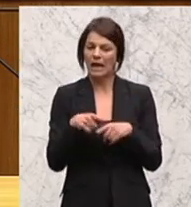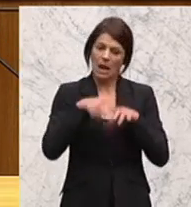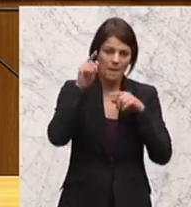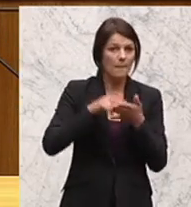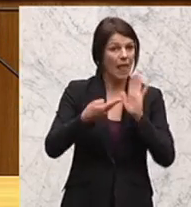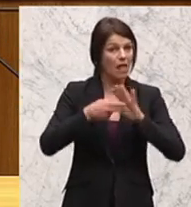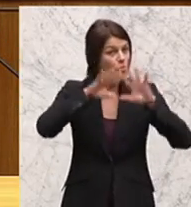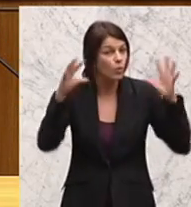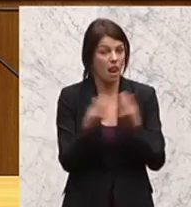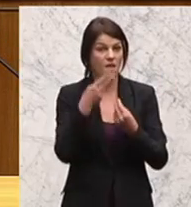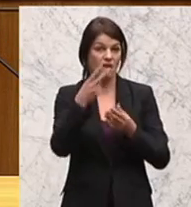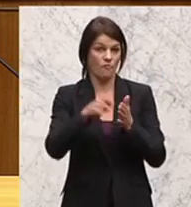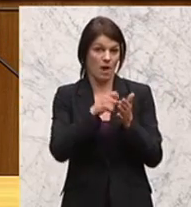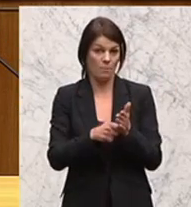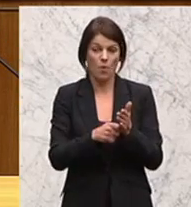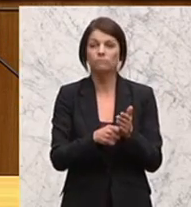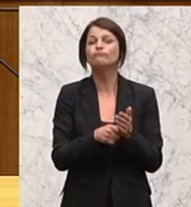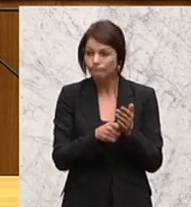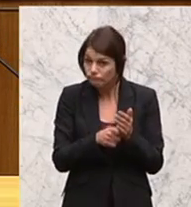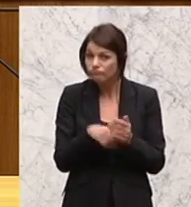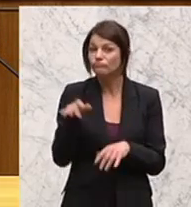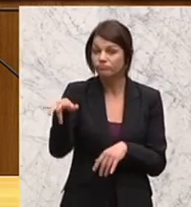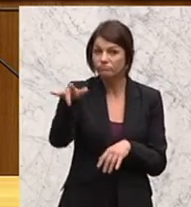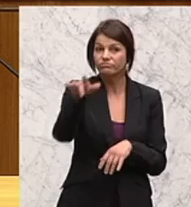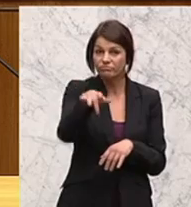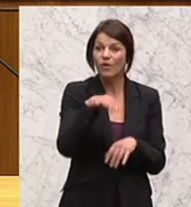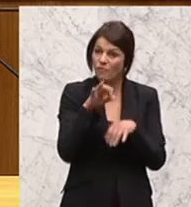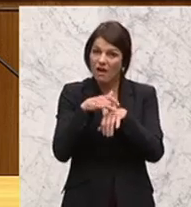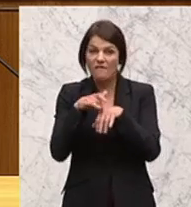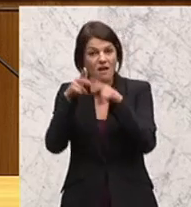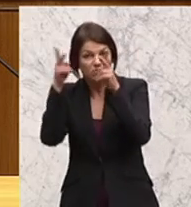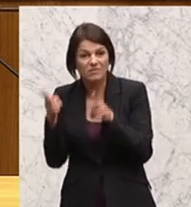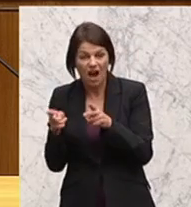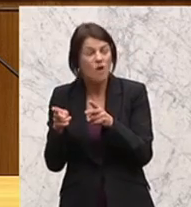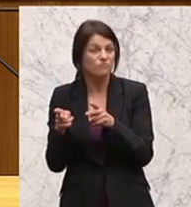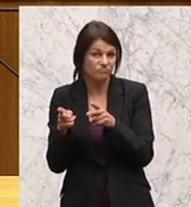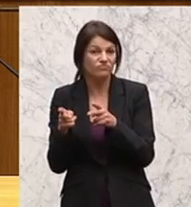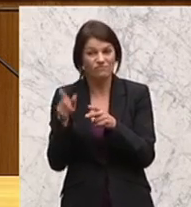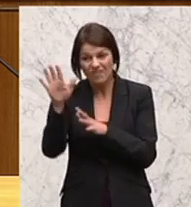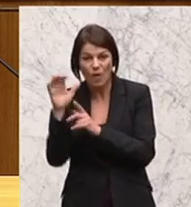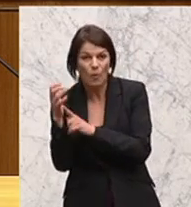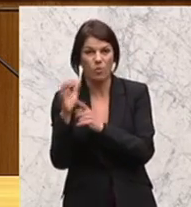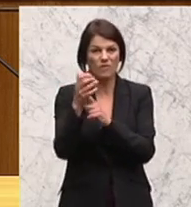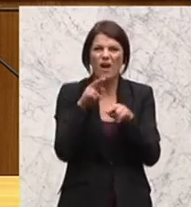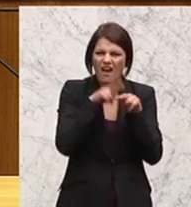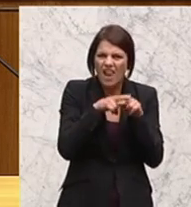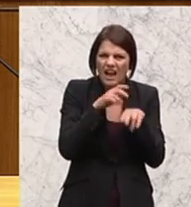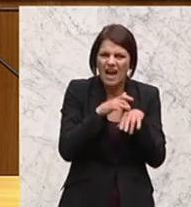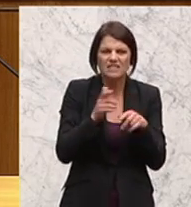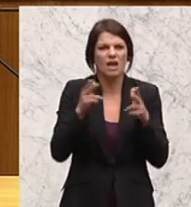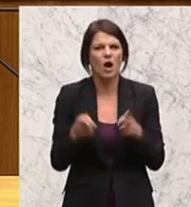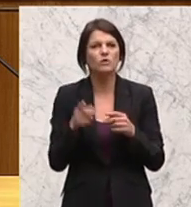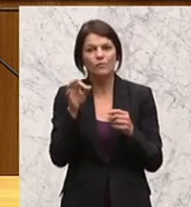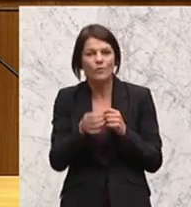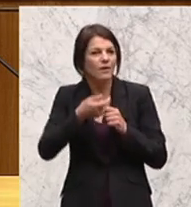Rauchverbot wird natürlich da oder dort für die Beisel-Kultur, für die Wirtshauskultur, für die kleinen Gastronomen, für die